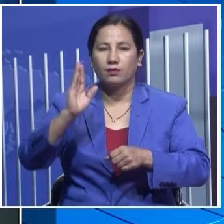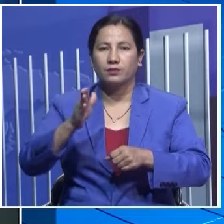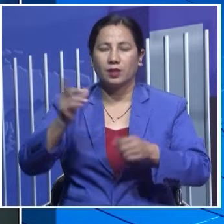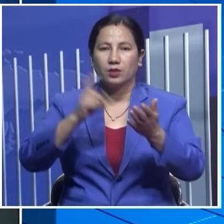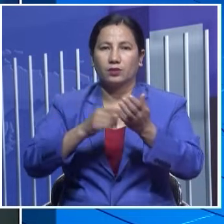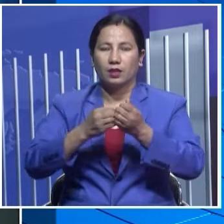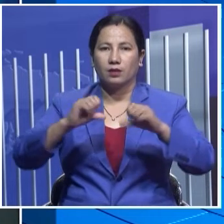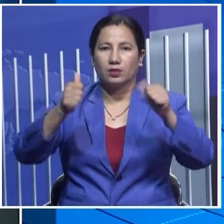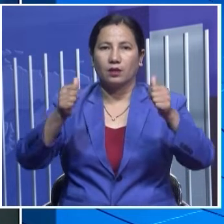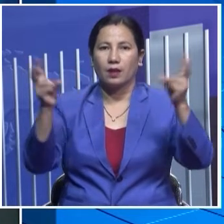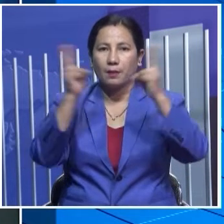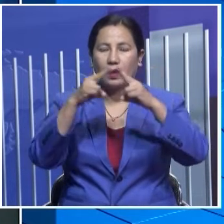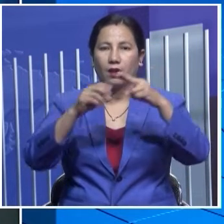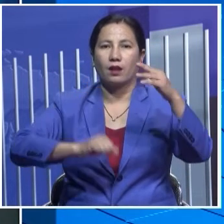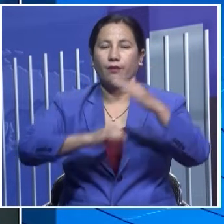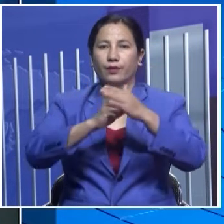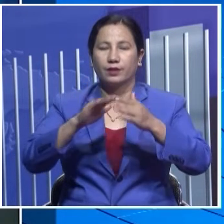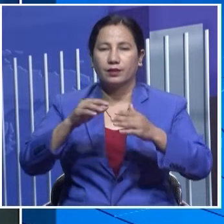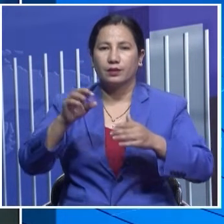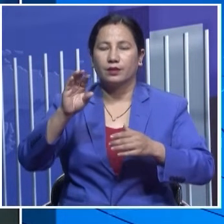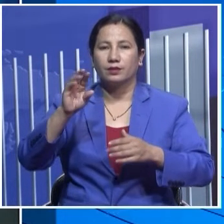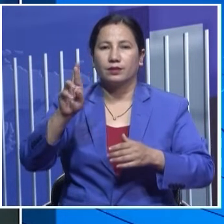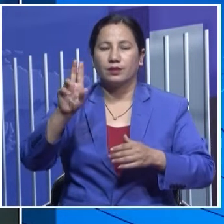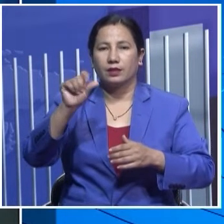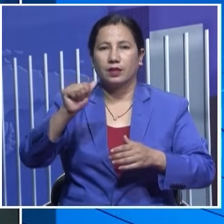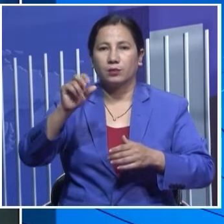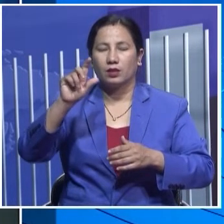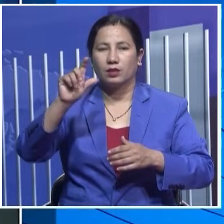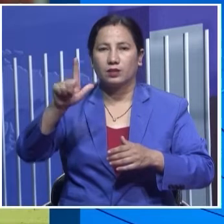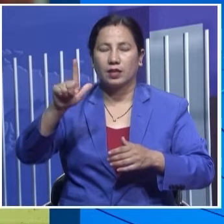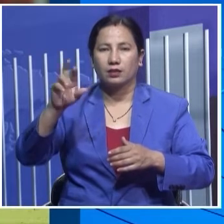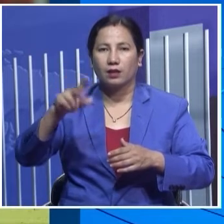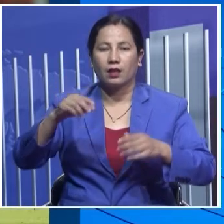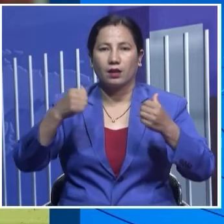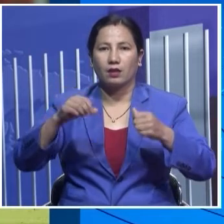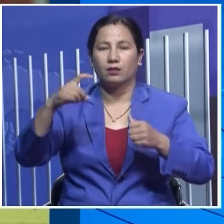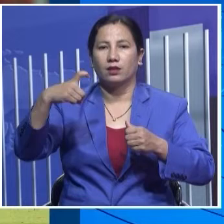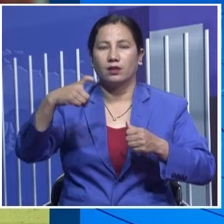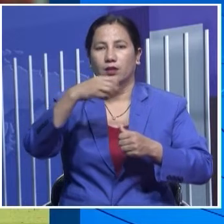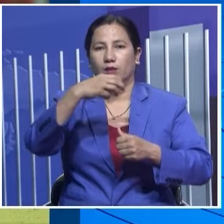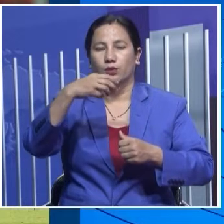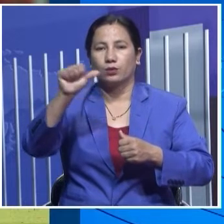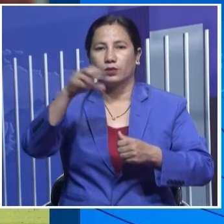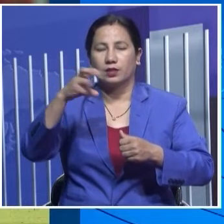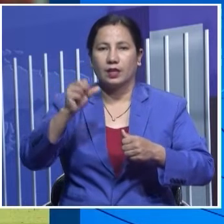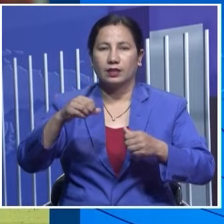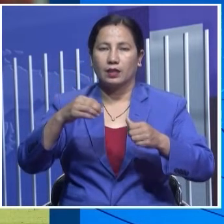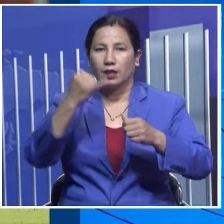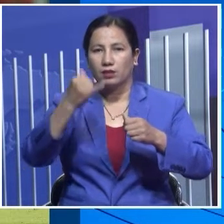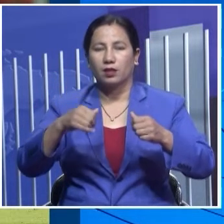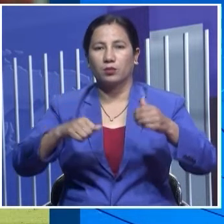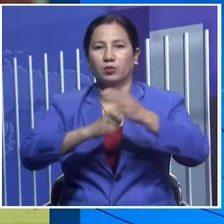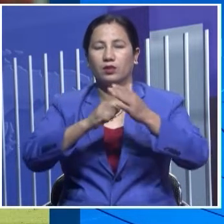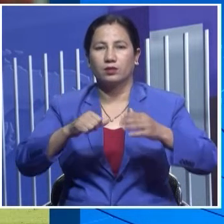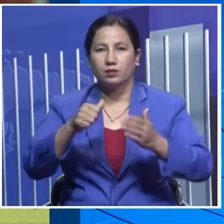टोली फाइनलमा पुग्नेछ। पहिलो क्वालिफायरमा राजस्थानलाई 7 विकेटले हराउँदै गुजरात टाइटन्स फाइनलमा पुगिसकेको छ।